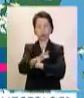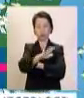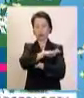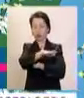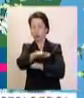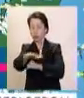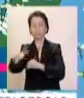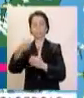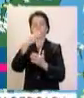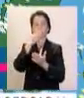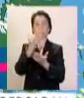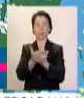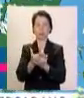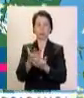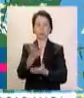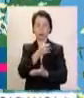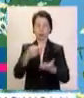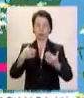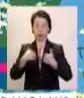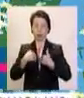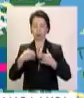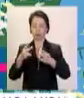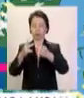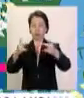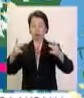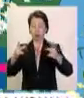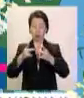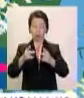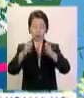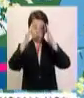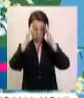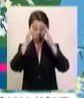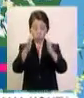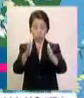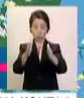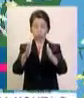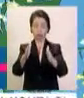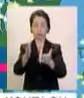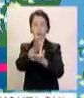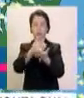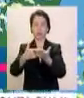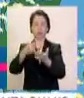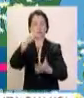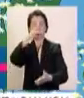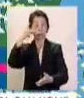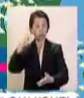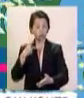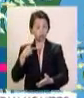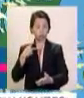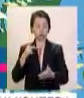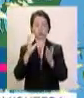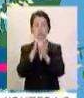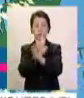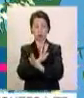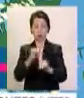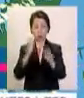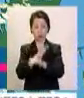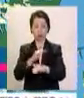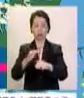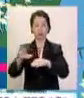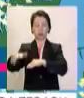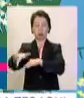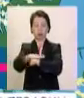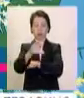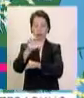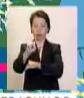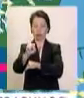keadaan yang baik. Dan juga terdapat kawasan penumpuan angin di sekitar bahagian Kuching Sarawak dan juga di perairan